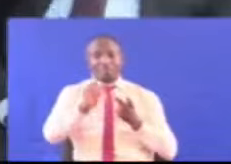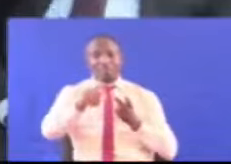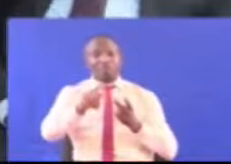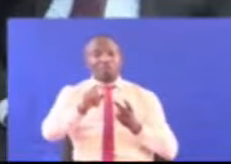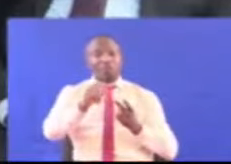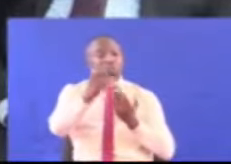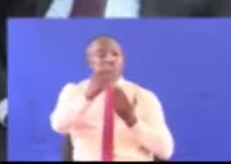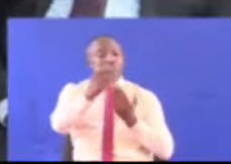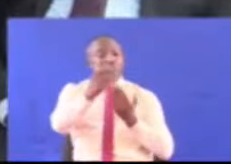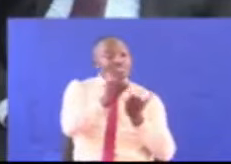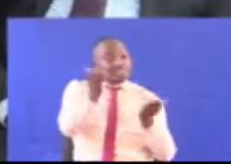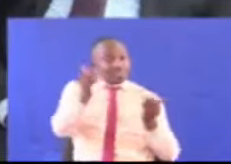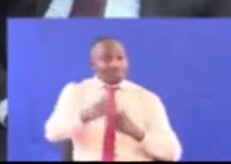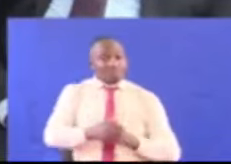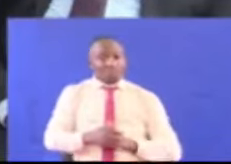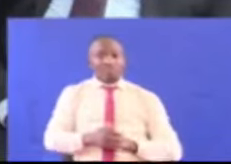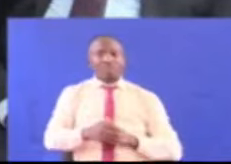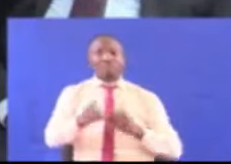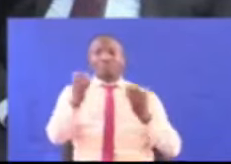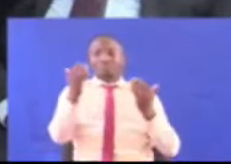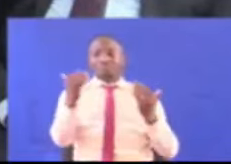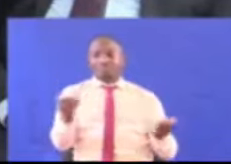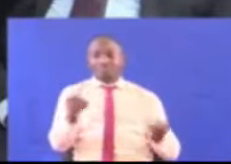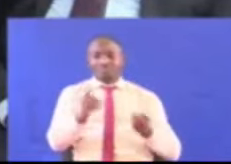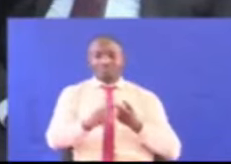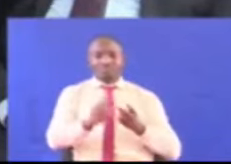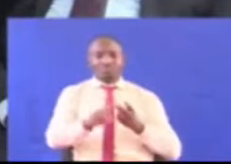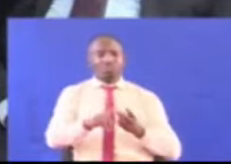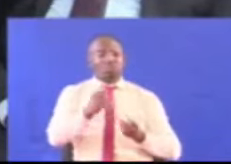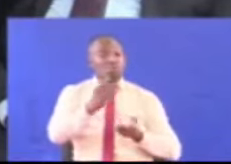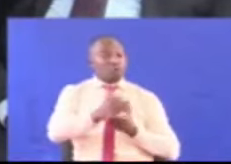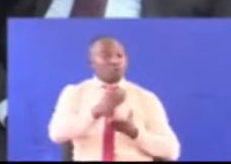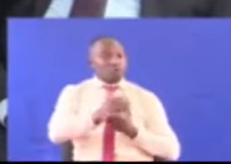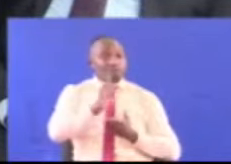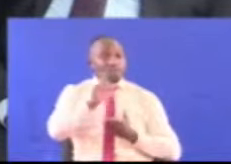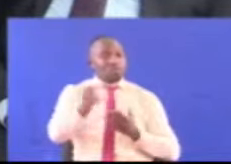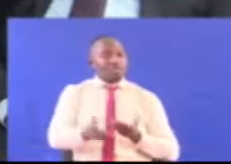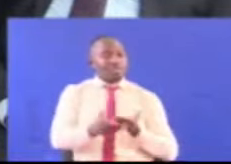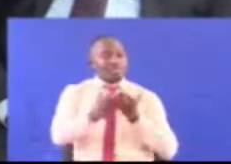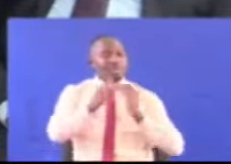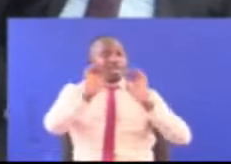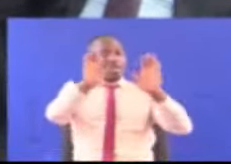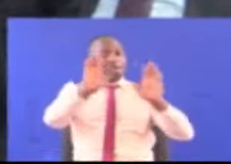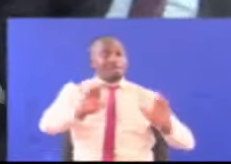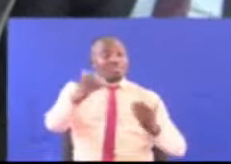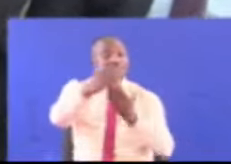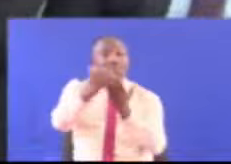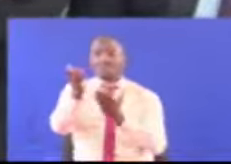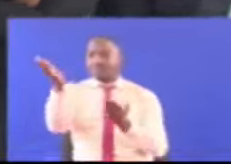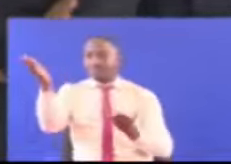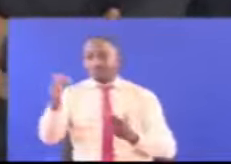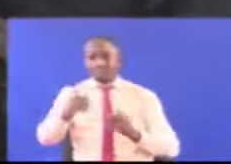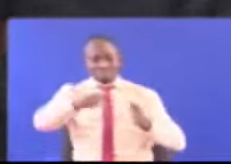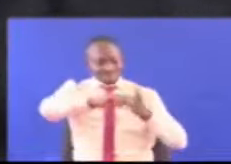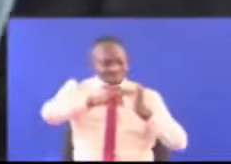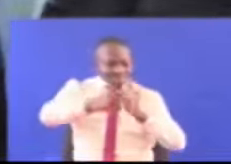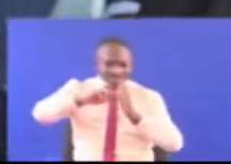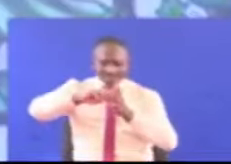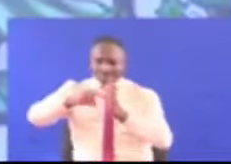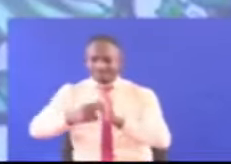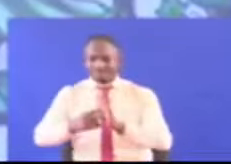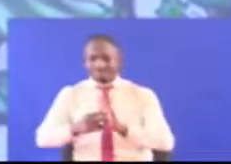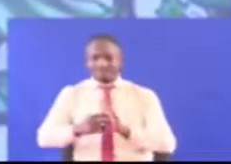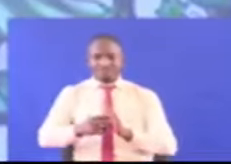alikuwa ni wa nchi nyingine kule. Kwa hiyo kwa kweli na alikuwa anasaidia kampeni za nchi nyingine akitoa